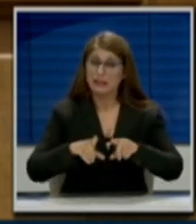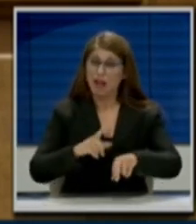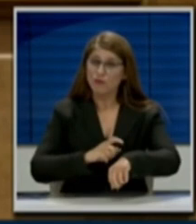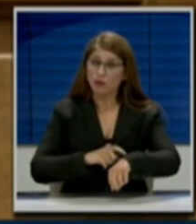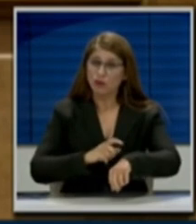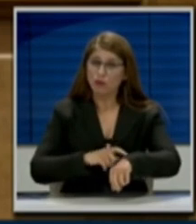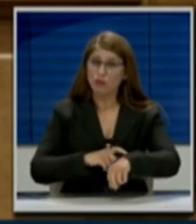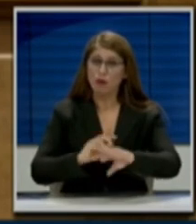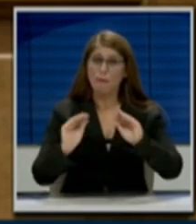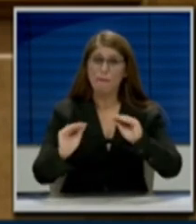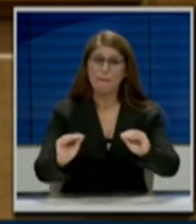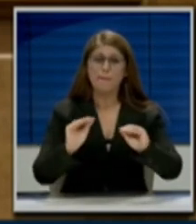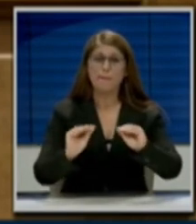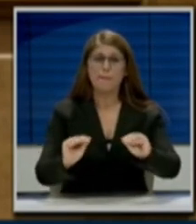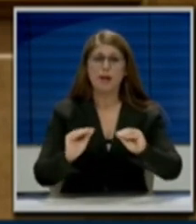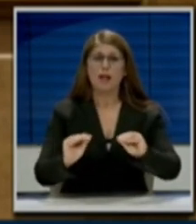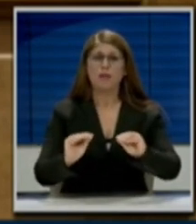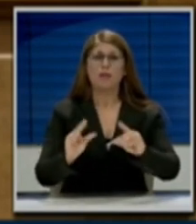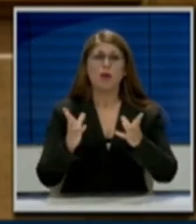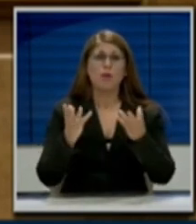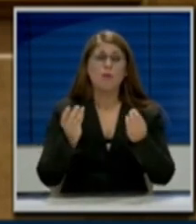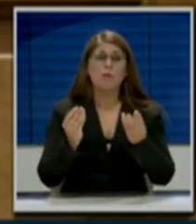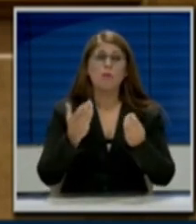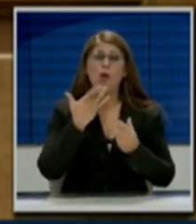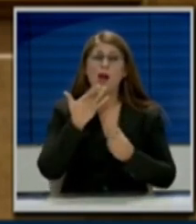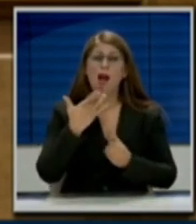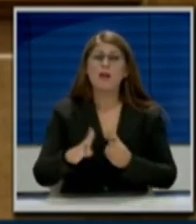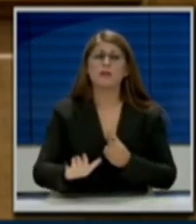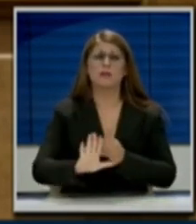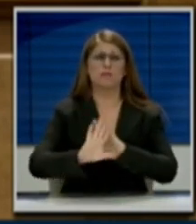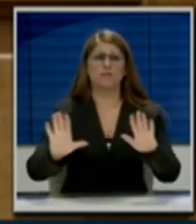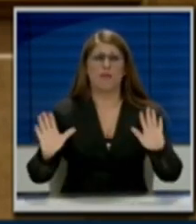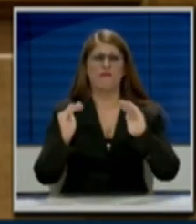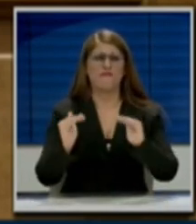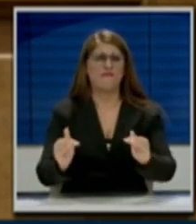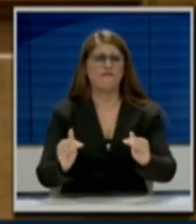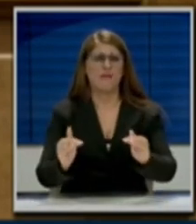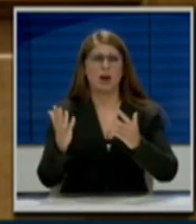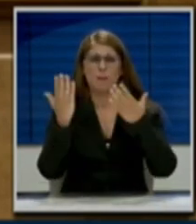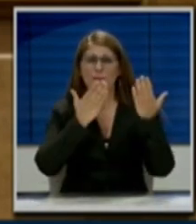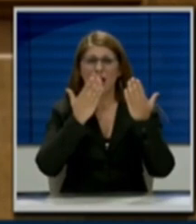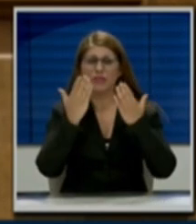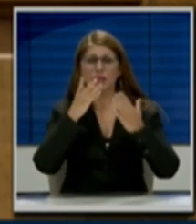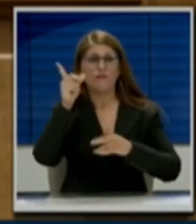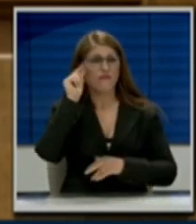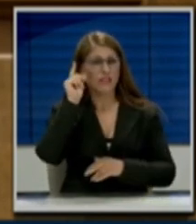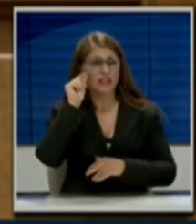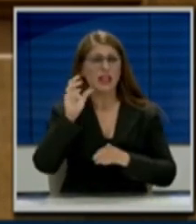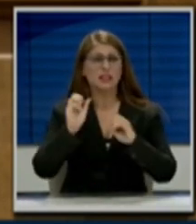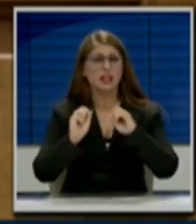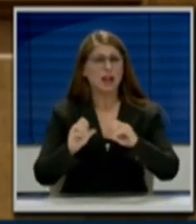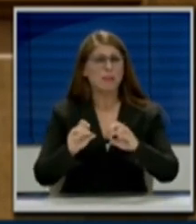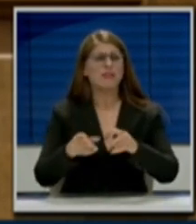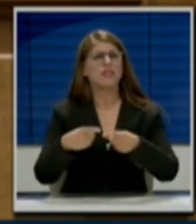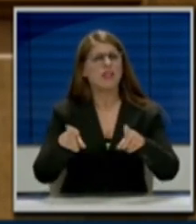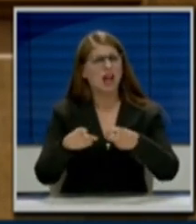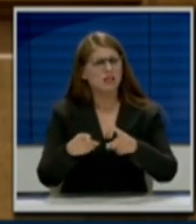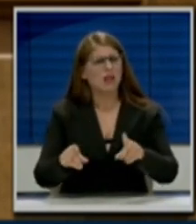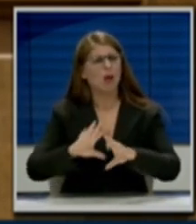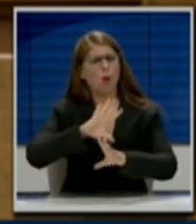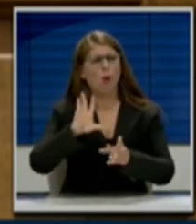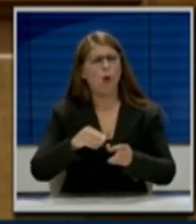η παιδεία βρίσκεται σε πάρα πολύ άσχημη κατάσταση, μαθητές, φοιτητές, εκπαιδευτικοί